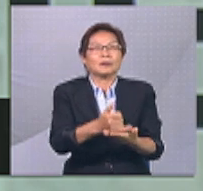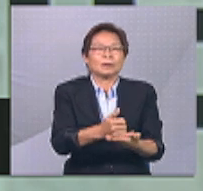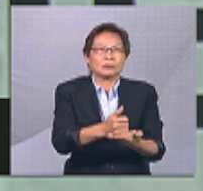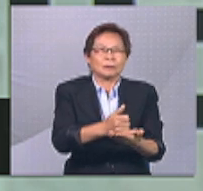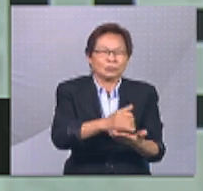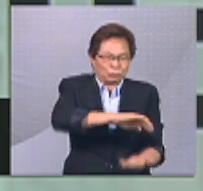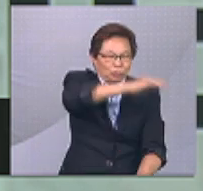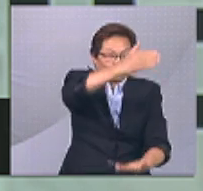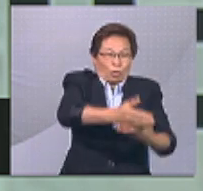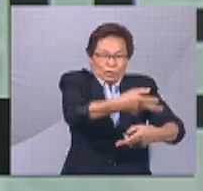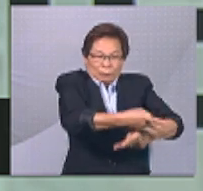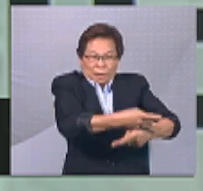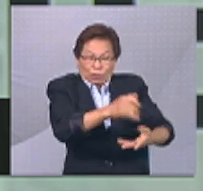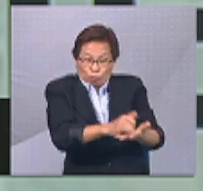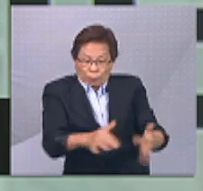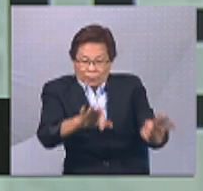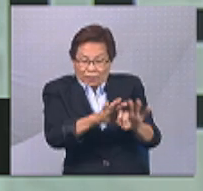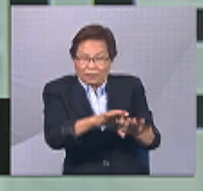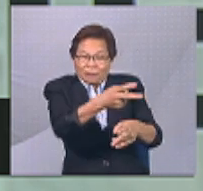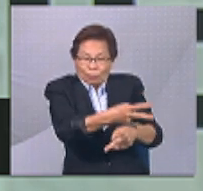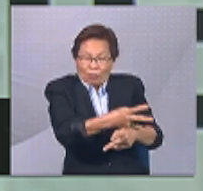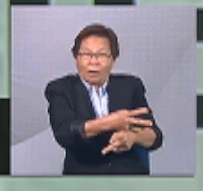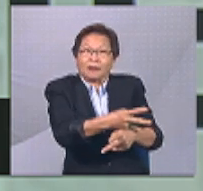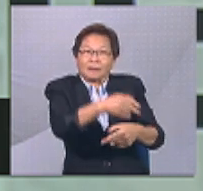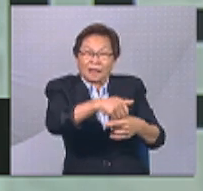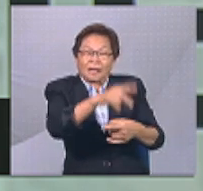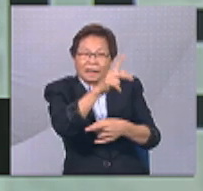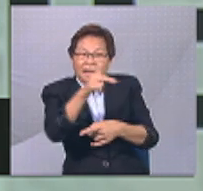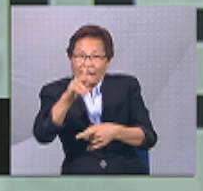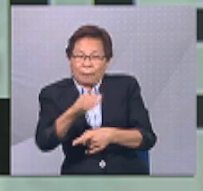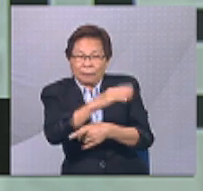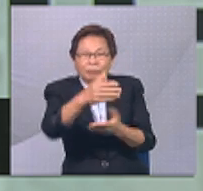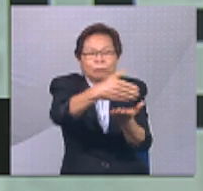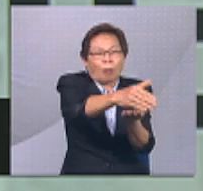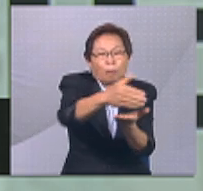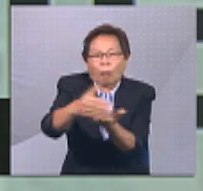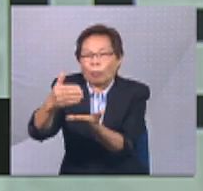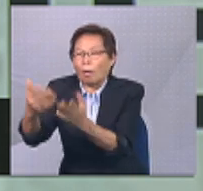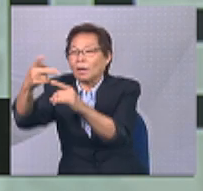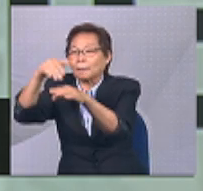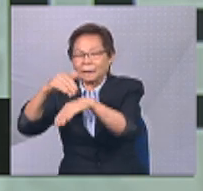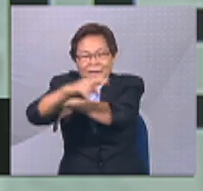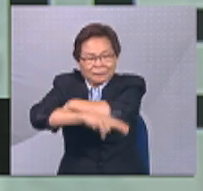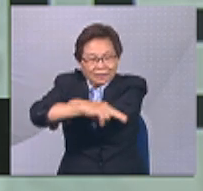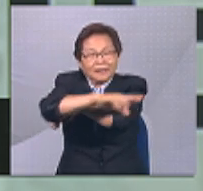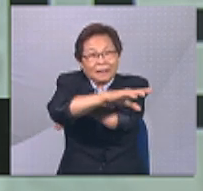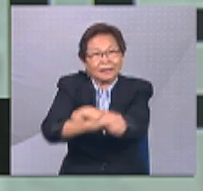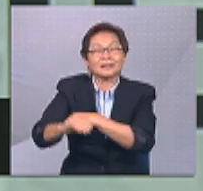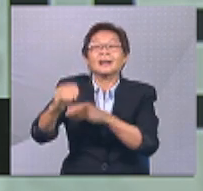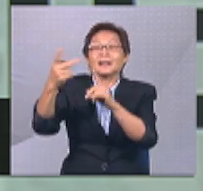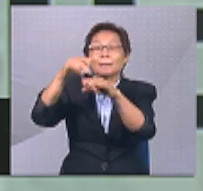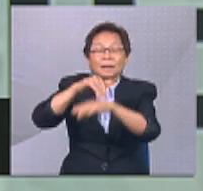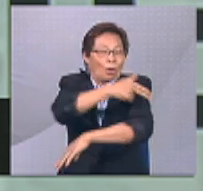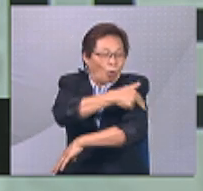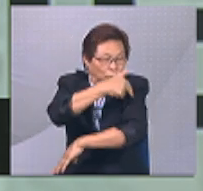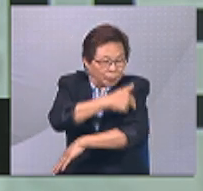penting untuk kita lihat stok yang ada di Kementerian Kesihatan dan juga pengagihan pada negeri dan negeri kepada hospital